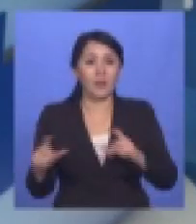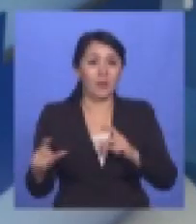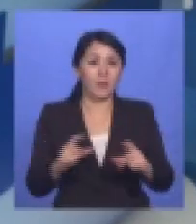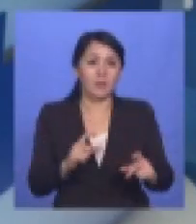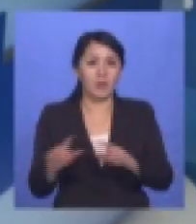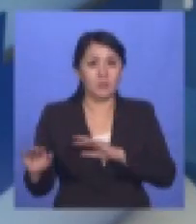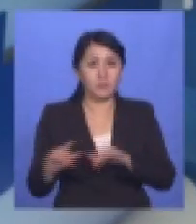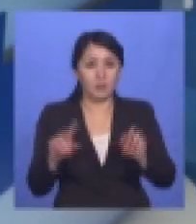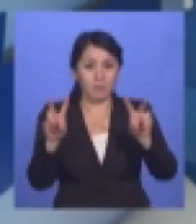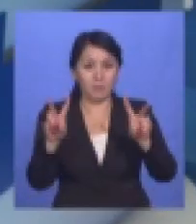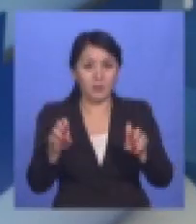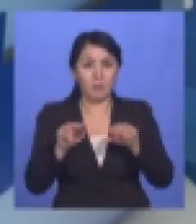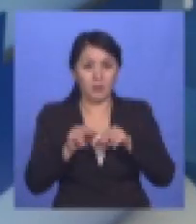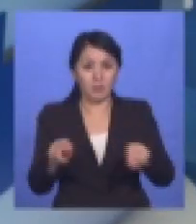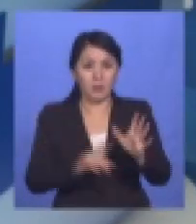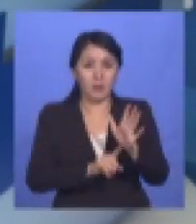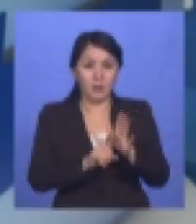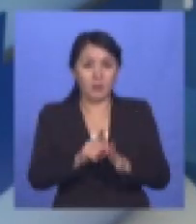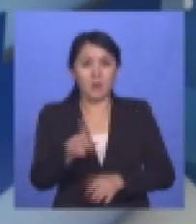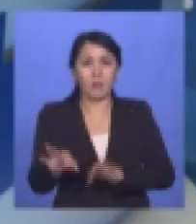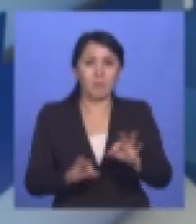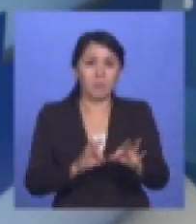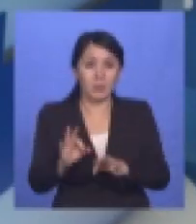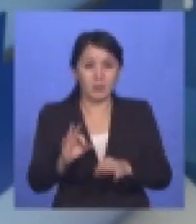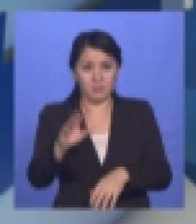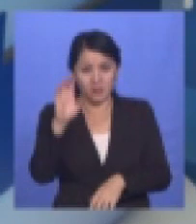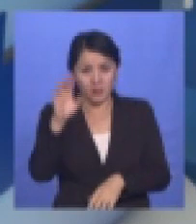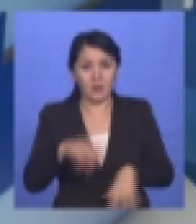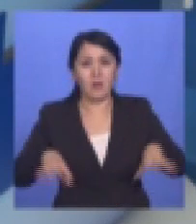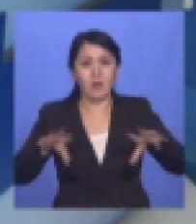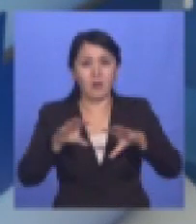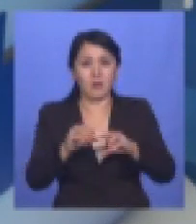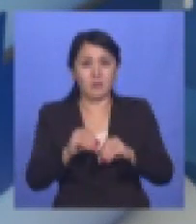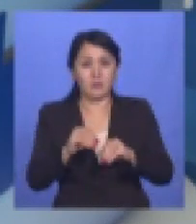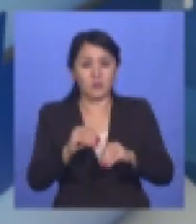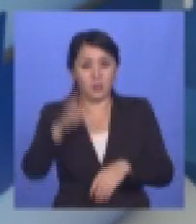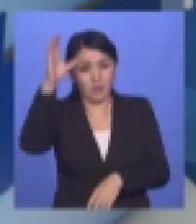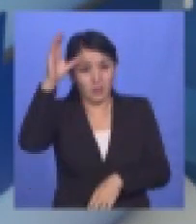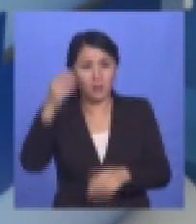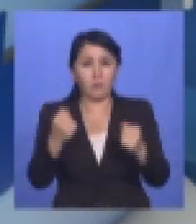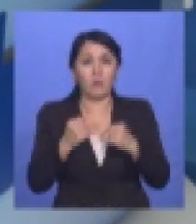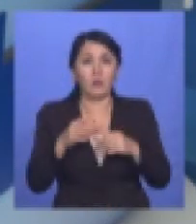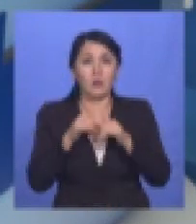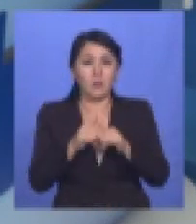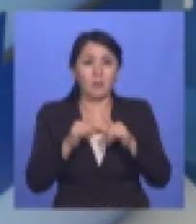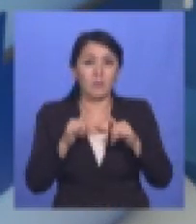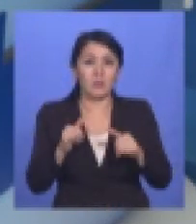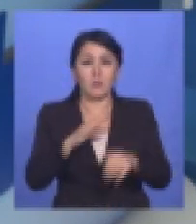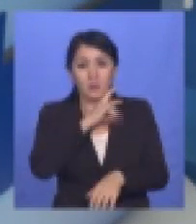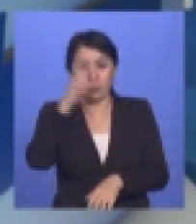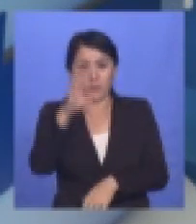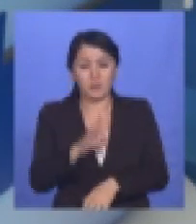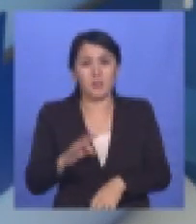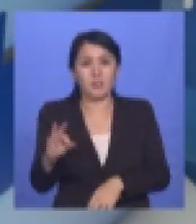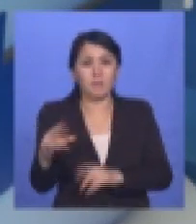Шахмат керуені Петропавлға келді. Жобаның басты мақсаты еліміздің барлық аймақтарында интеллектуалдық спорт түрін дамыту. Шара барысында Солтүстік